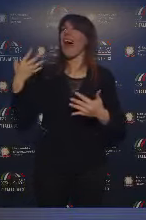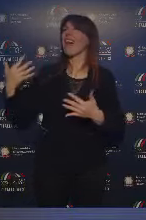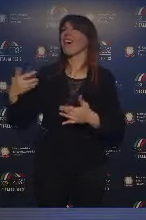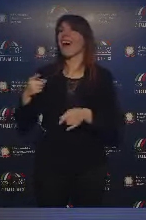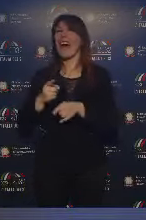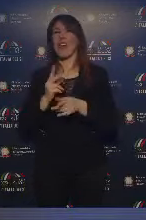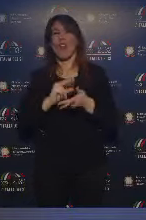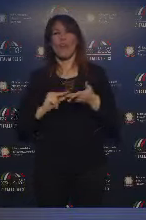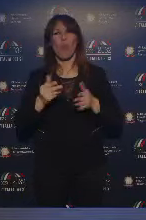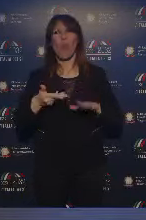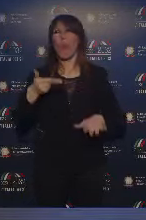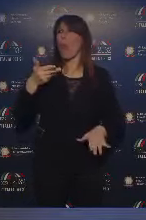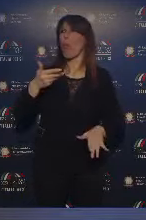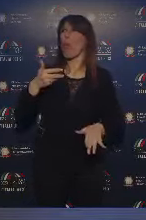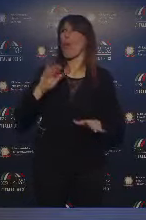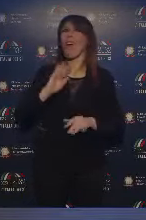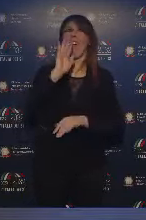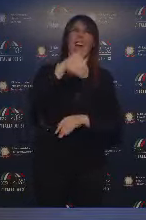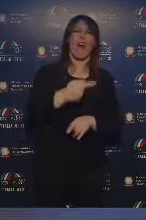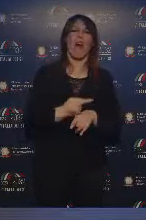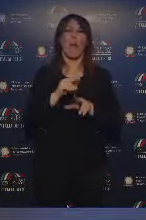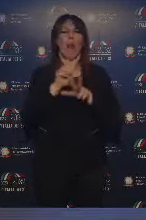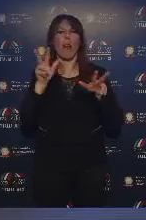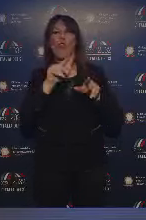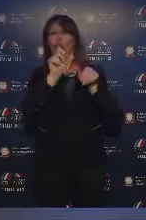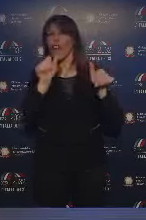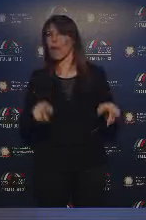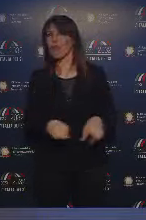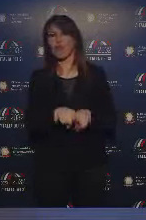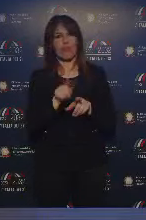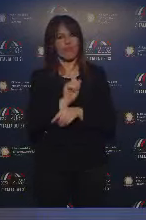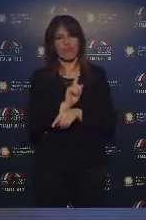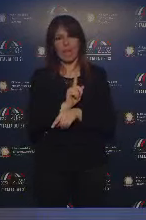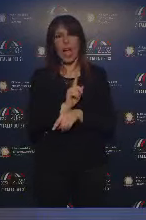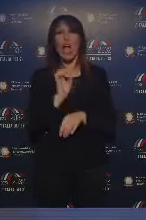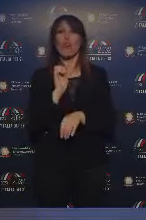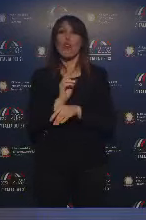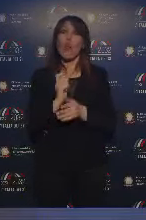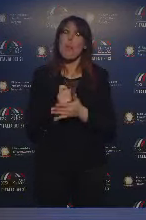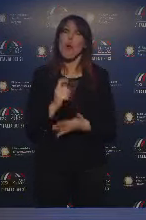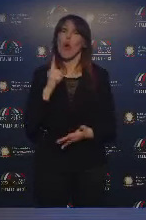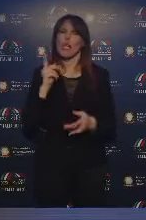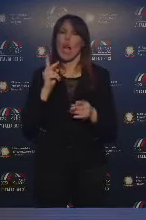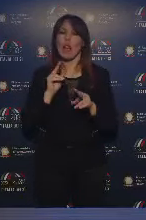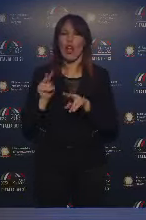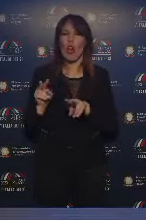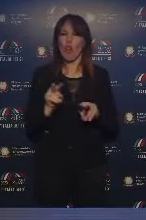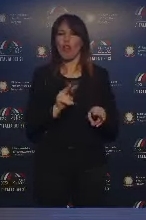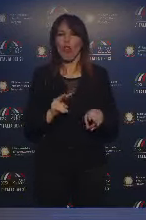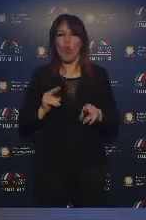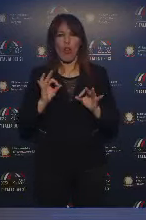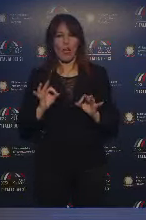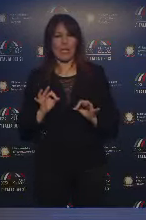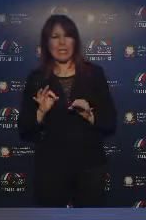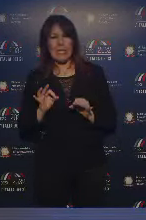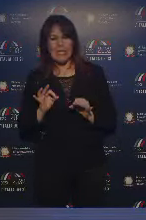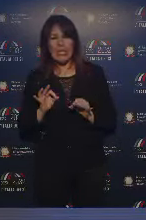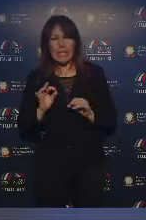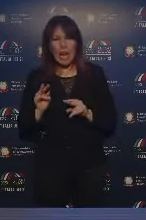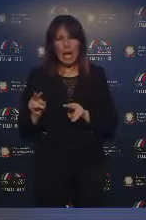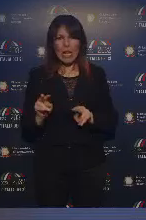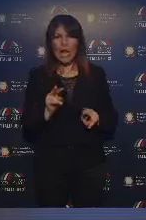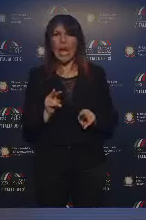quale uno va in cortile a giocare a basket o a pallavolo quindi è chiaro che l'educazione è importante i controlli della stradale sono assolutamente